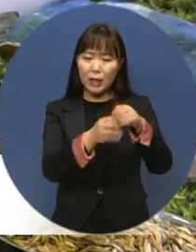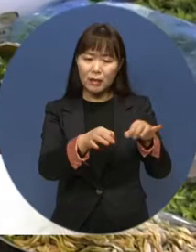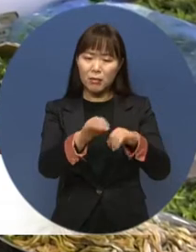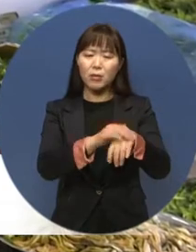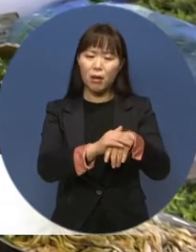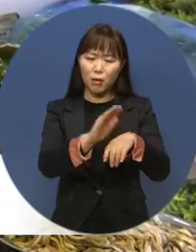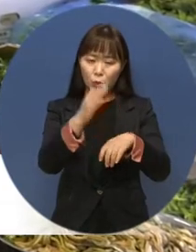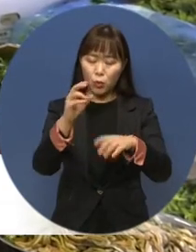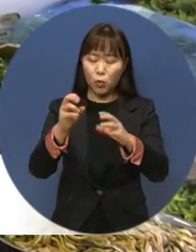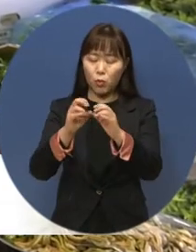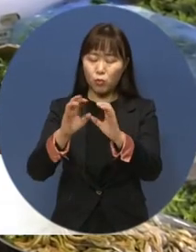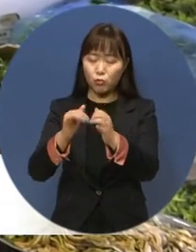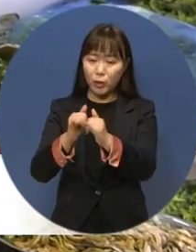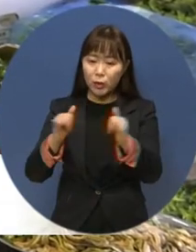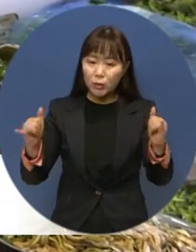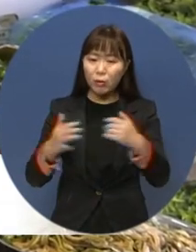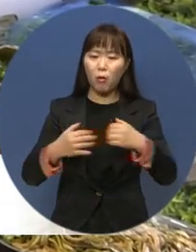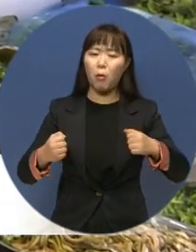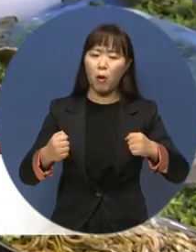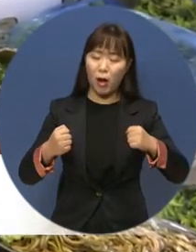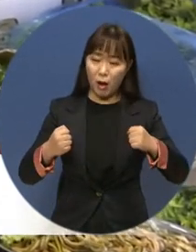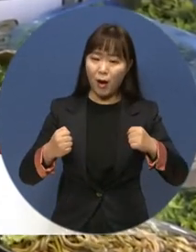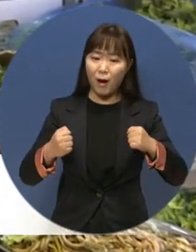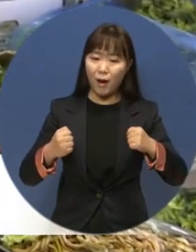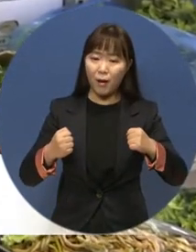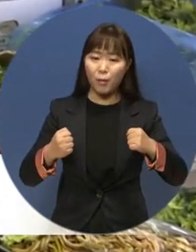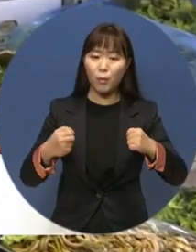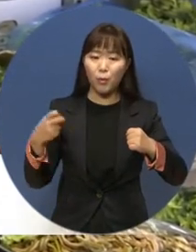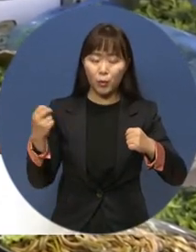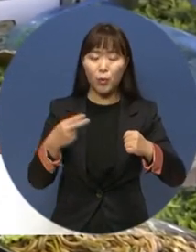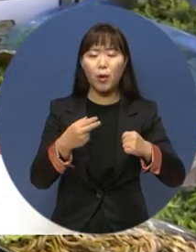되고 국민들도 좀 건강해지고